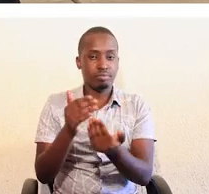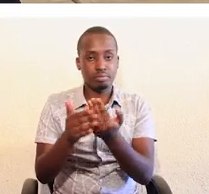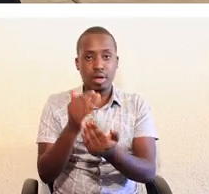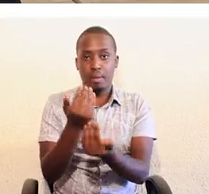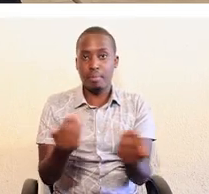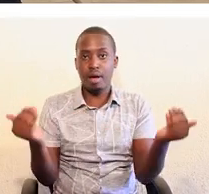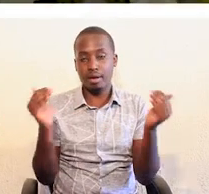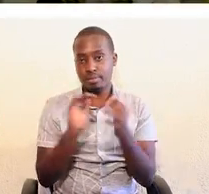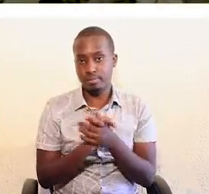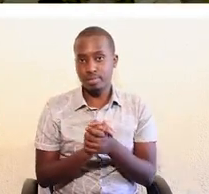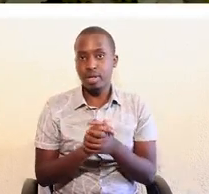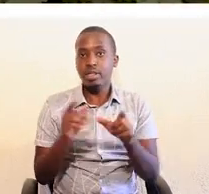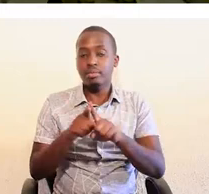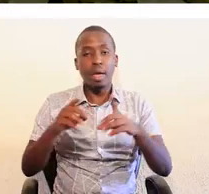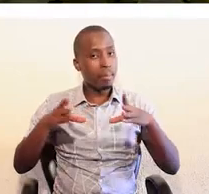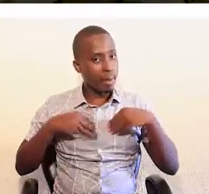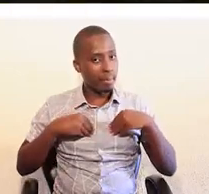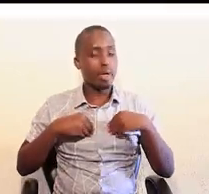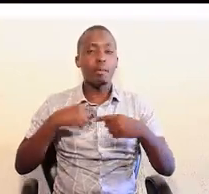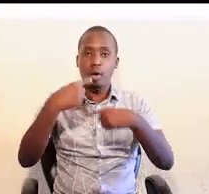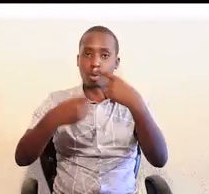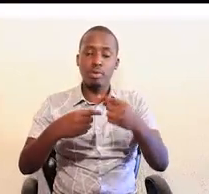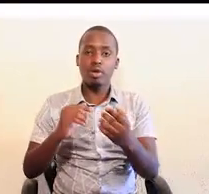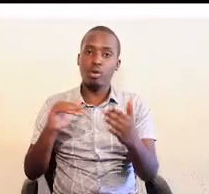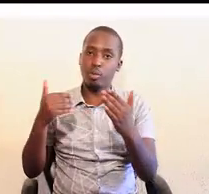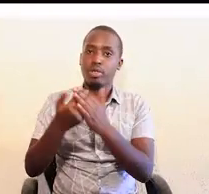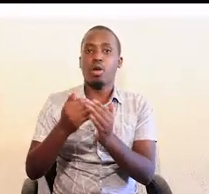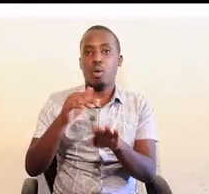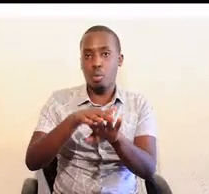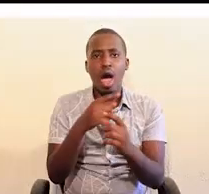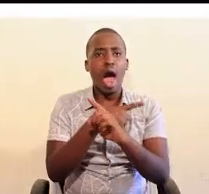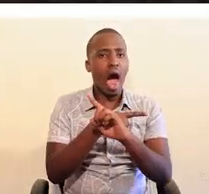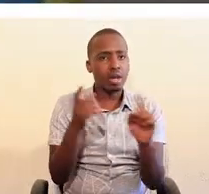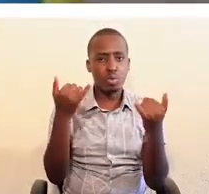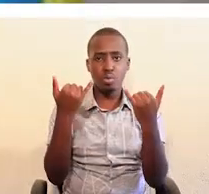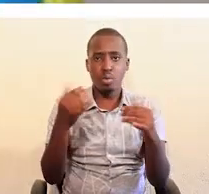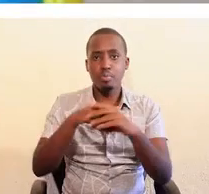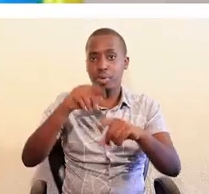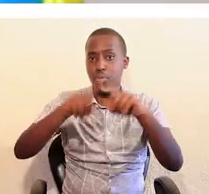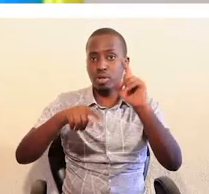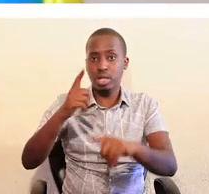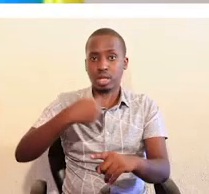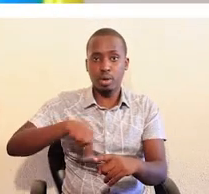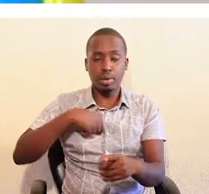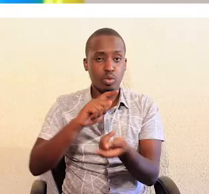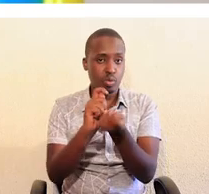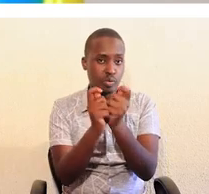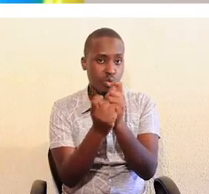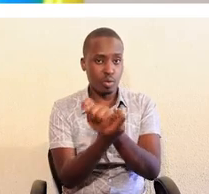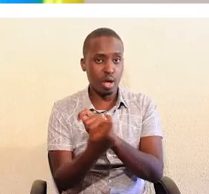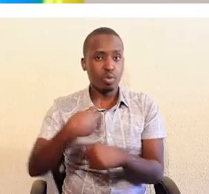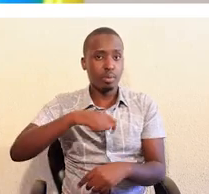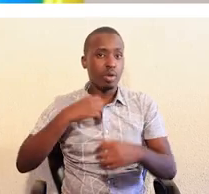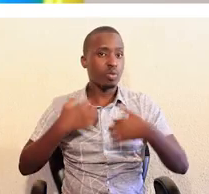abana NCDA biyemeje kandi bakaba bagenda babigeraho buhoro buhoro ariko uwo muri politike turi